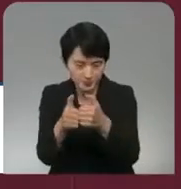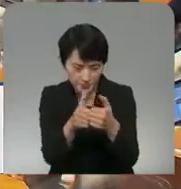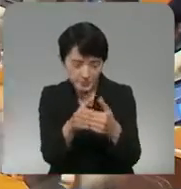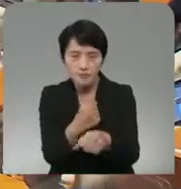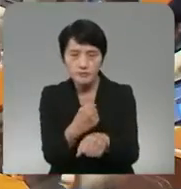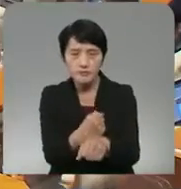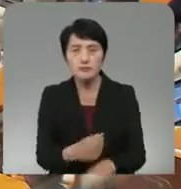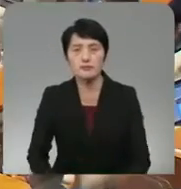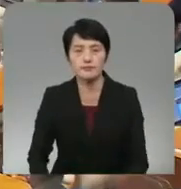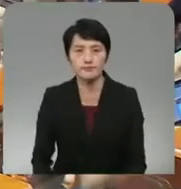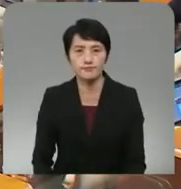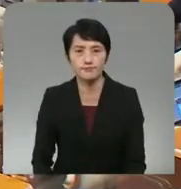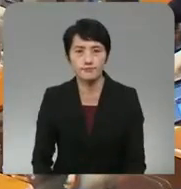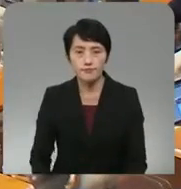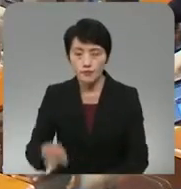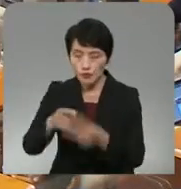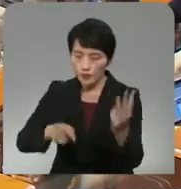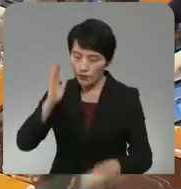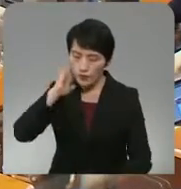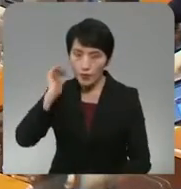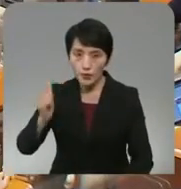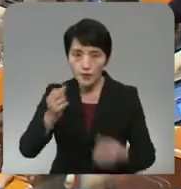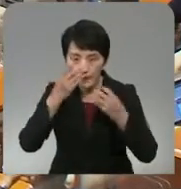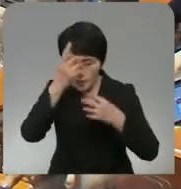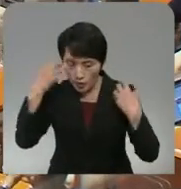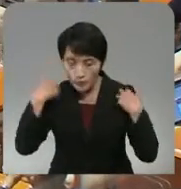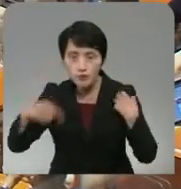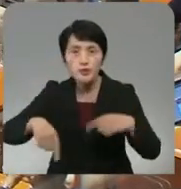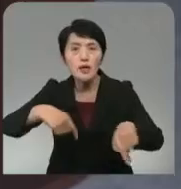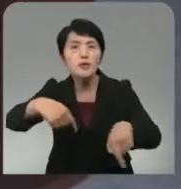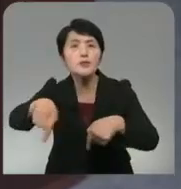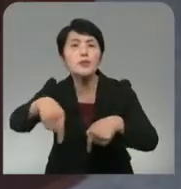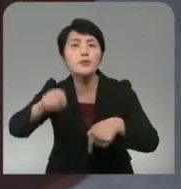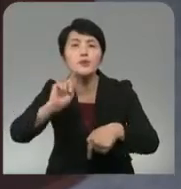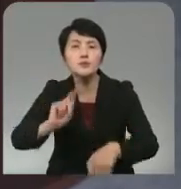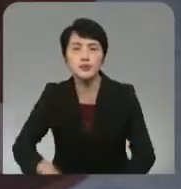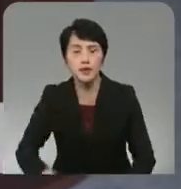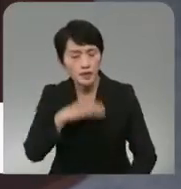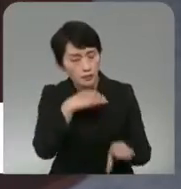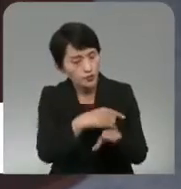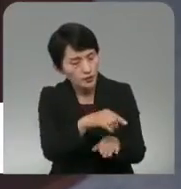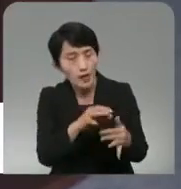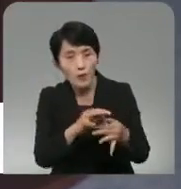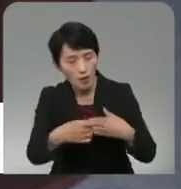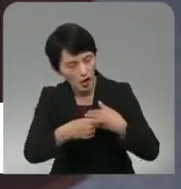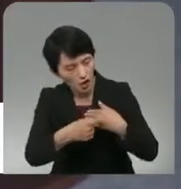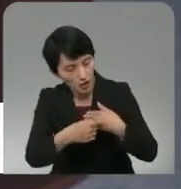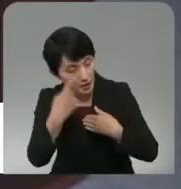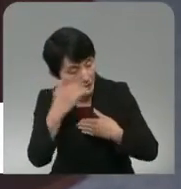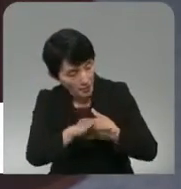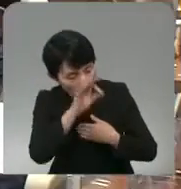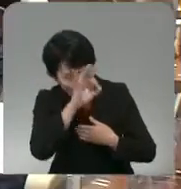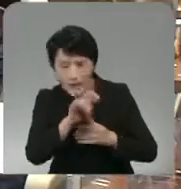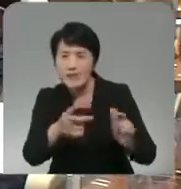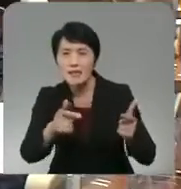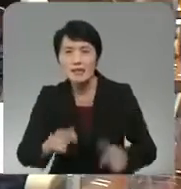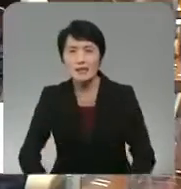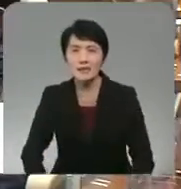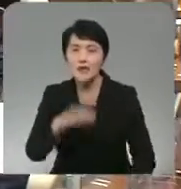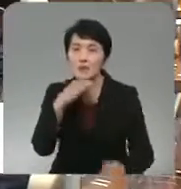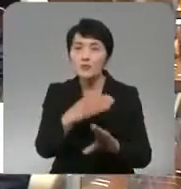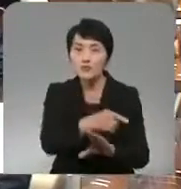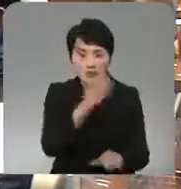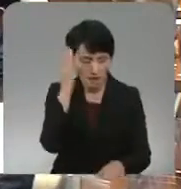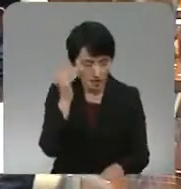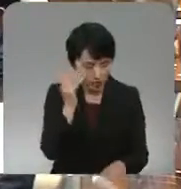сегодня социальная устойчивость государства а столкнется с угрозами он не добавил что правительство и